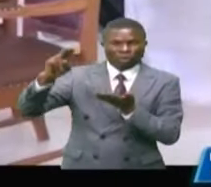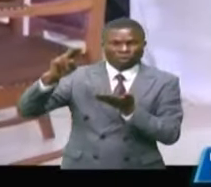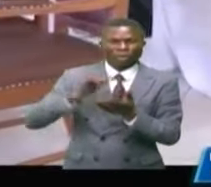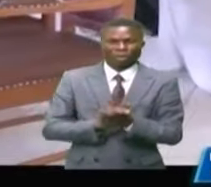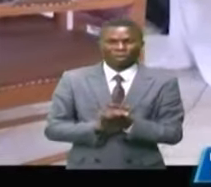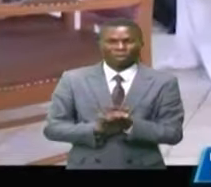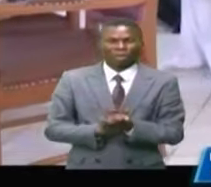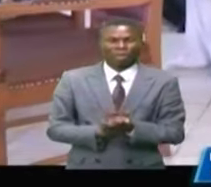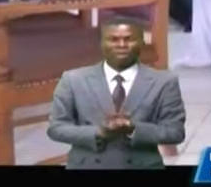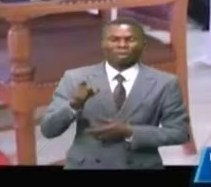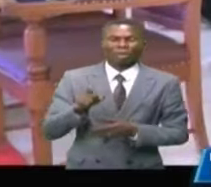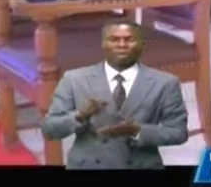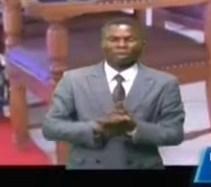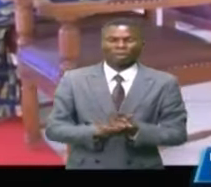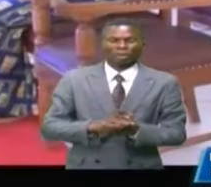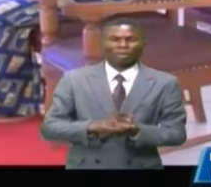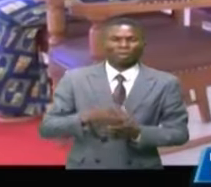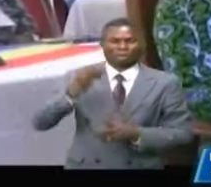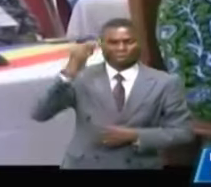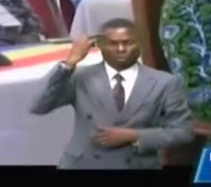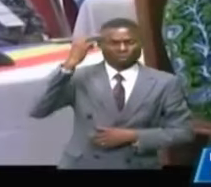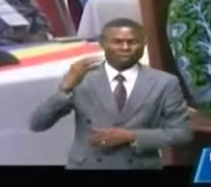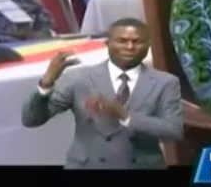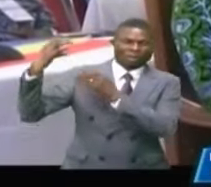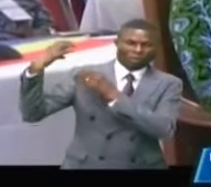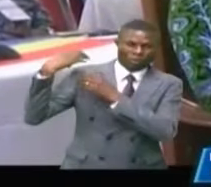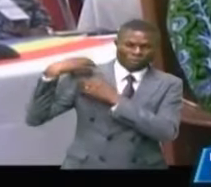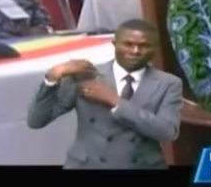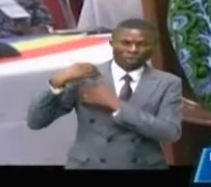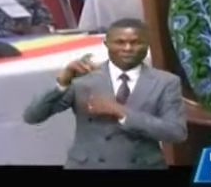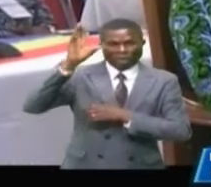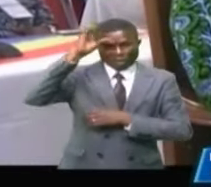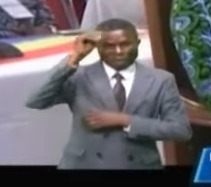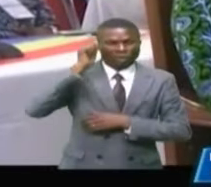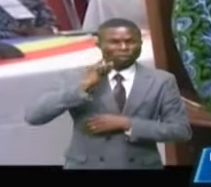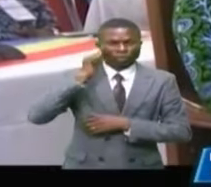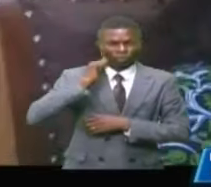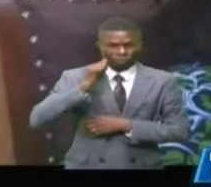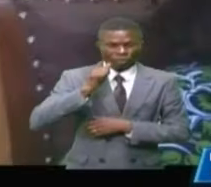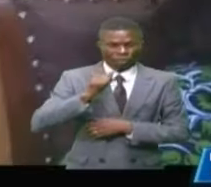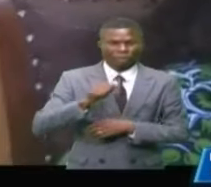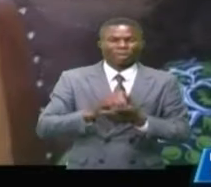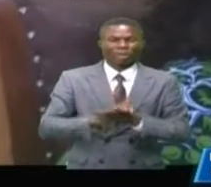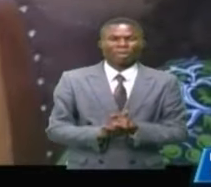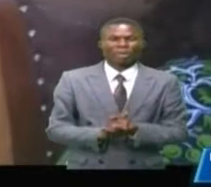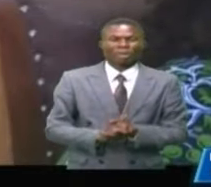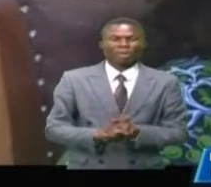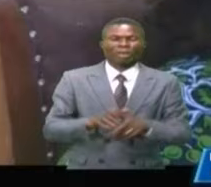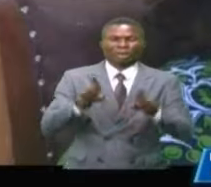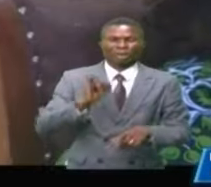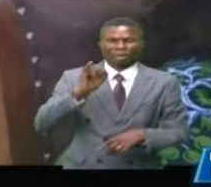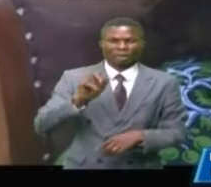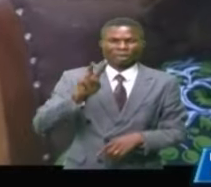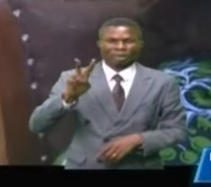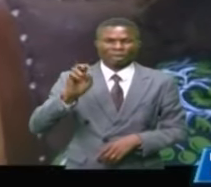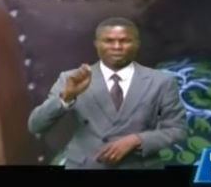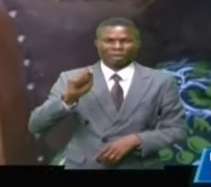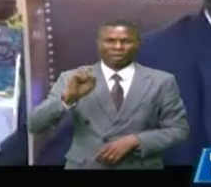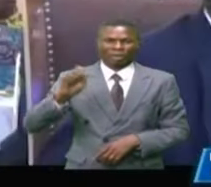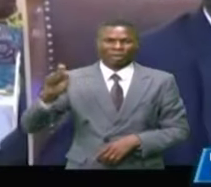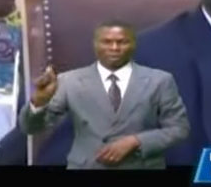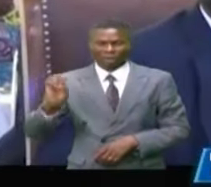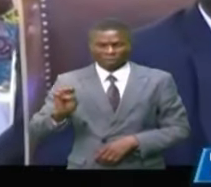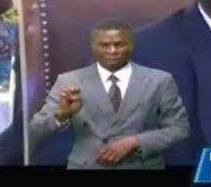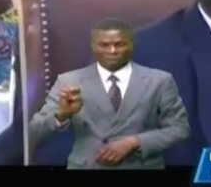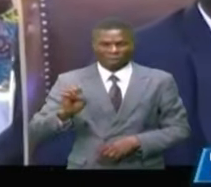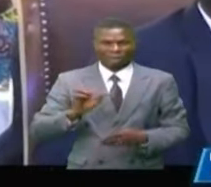Moïndo Ndiangui, de la commissaire en charge du genre de la CEAC, Yvette Kapinga-Ngandou, des